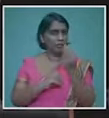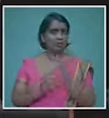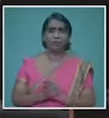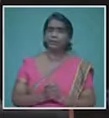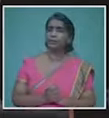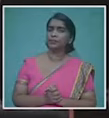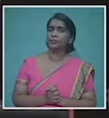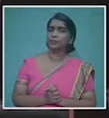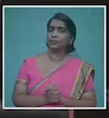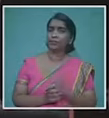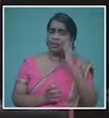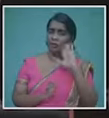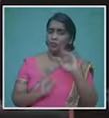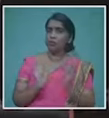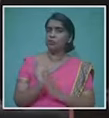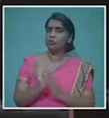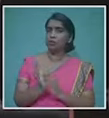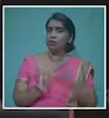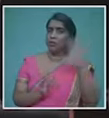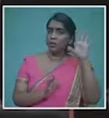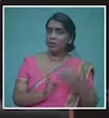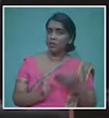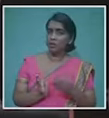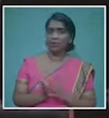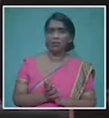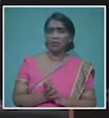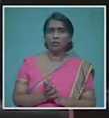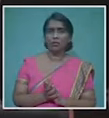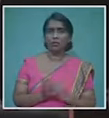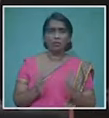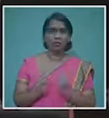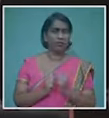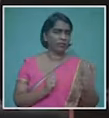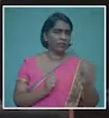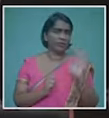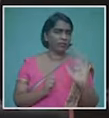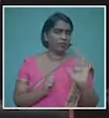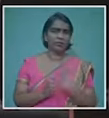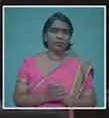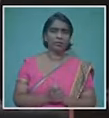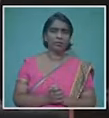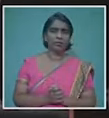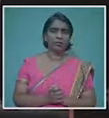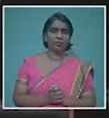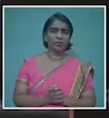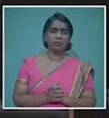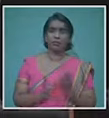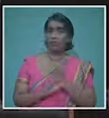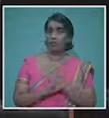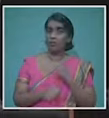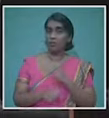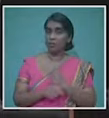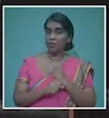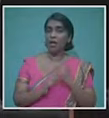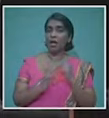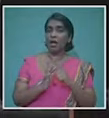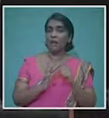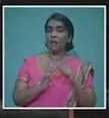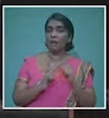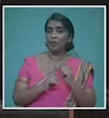මේස්වාධීන කොමිෂන් ගෙනල්ලා තියෙනවා ඒ පියවරගෙන තියෙනවා ඊට ඉස්සෙල්ලා ආණ්ඩුවේ